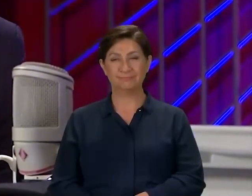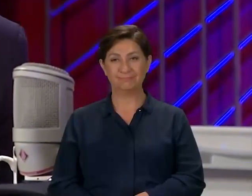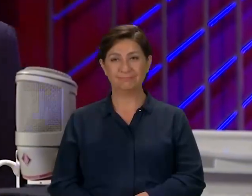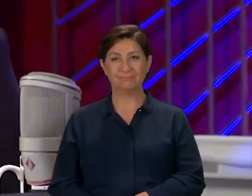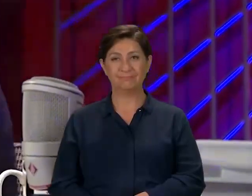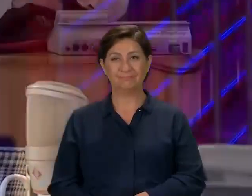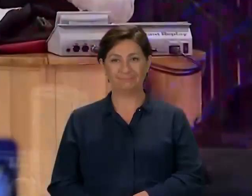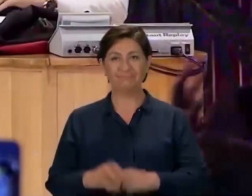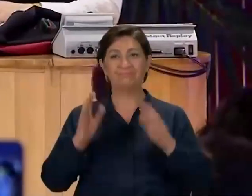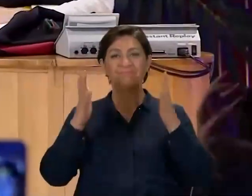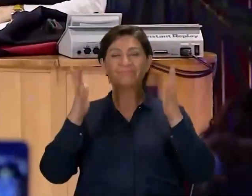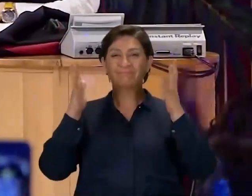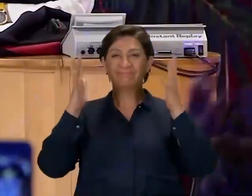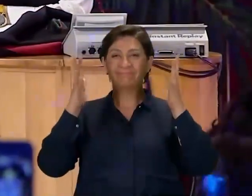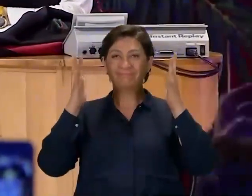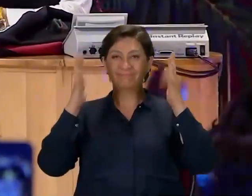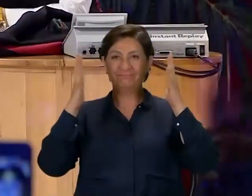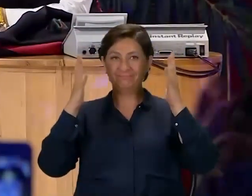way.